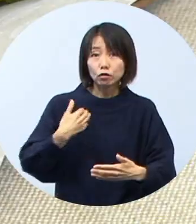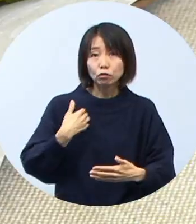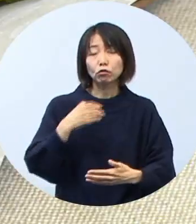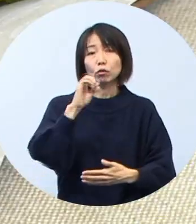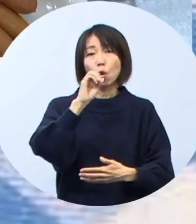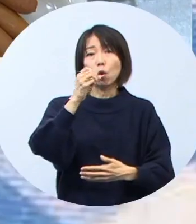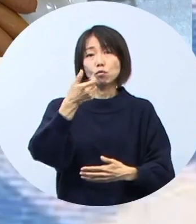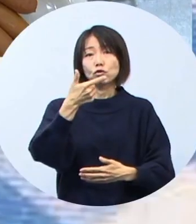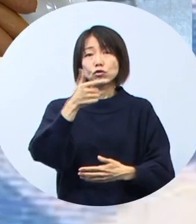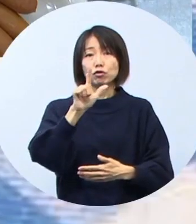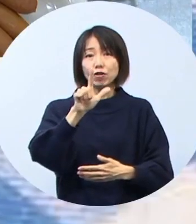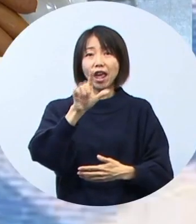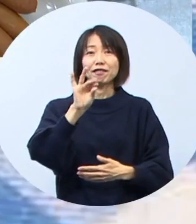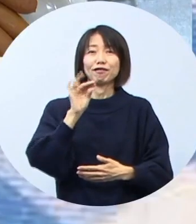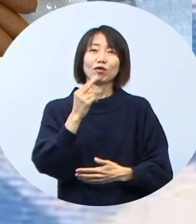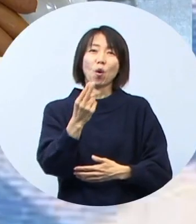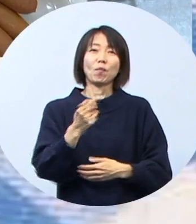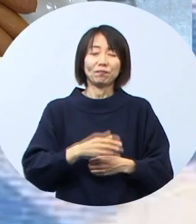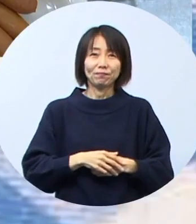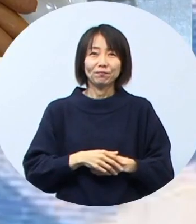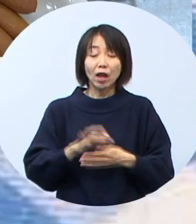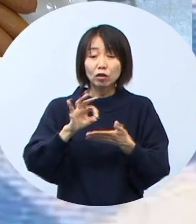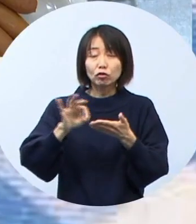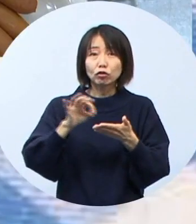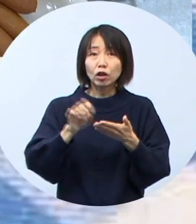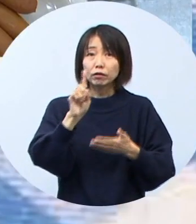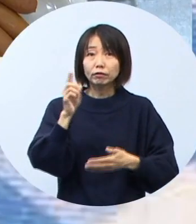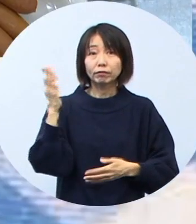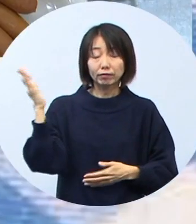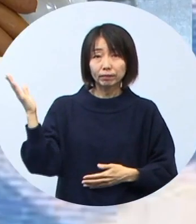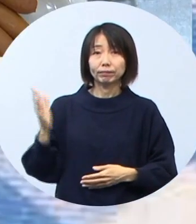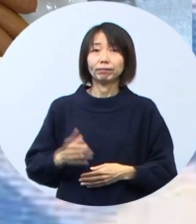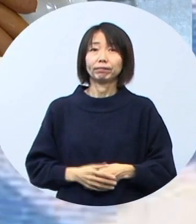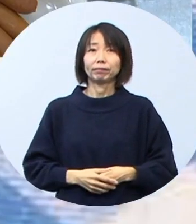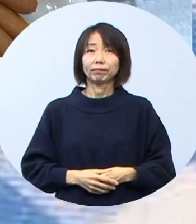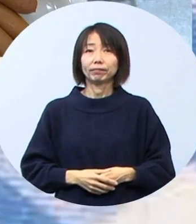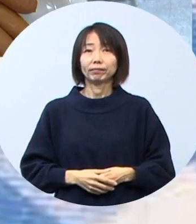。材料4人分はご覧の通りとなります。